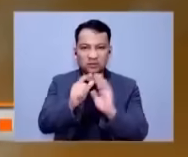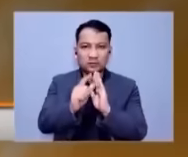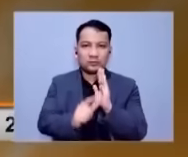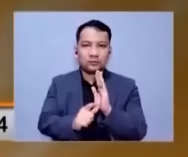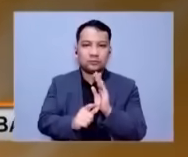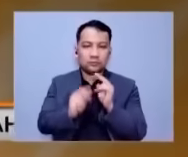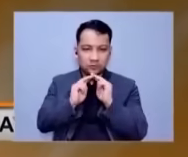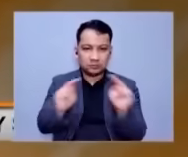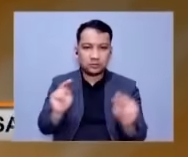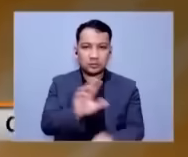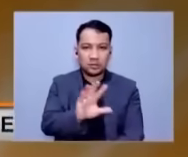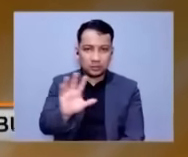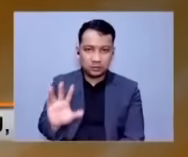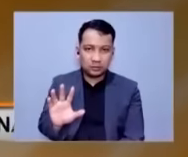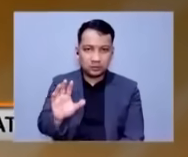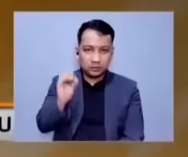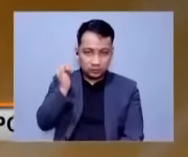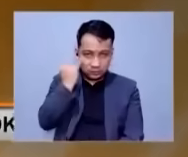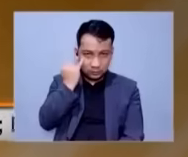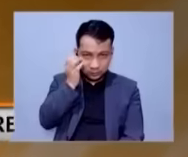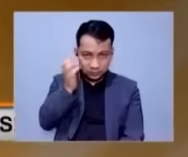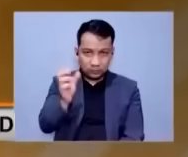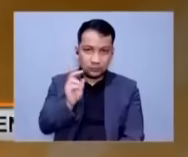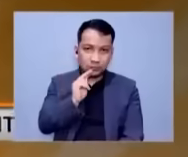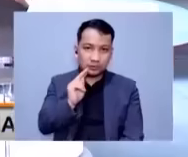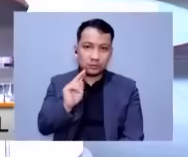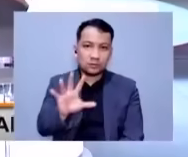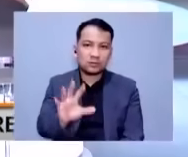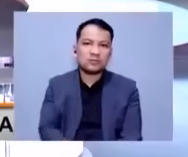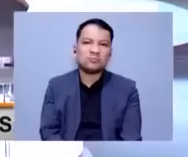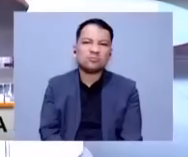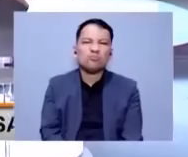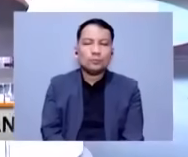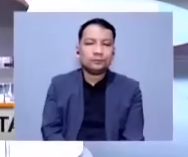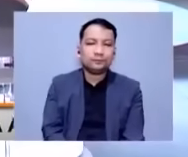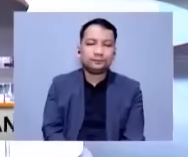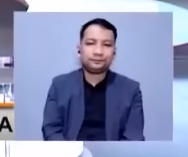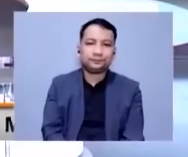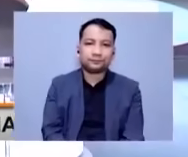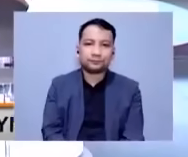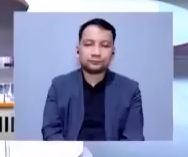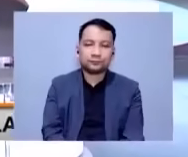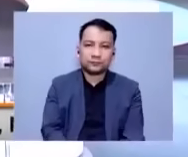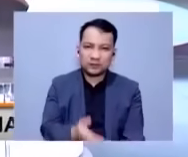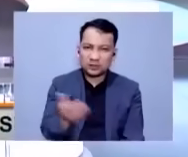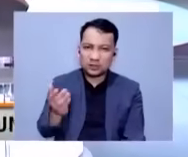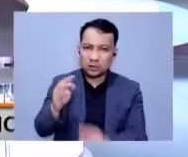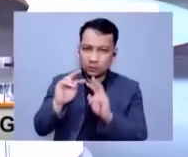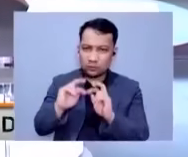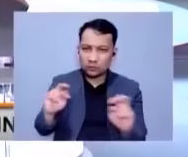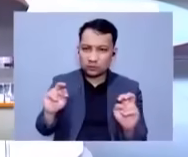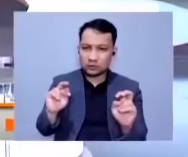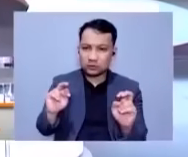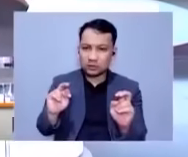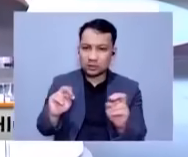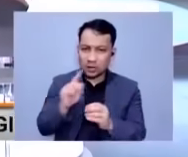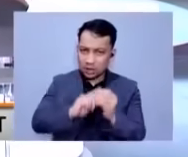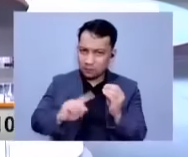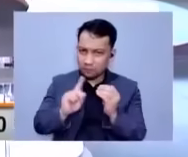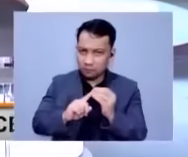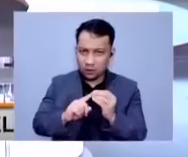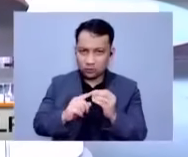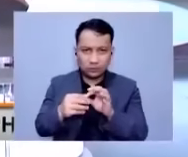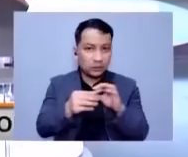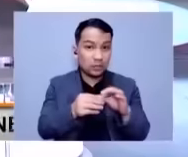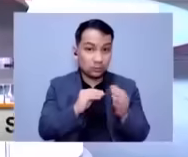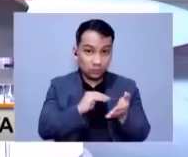sa frontline, JC Cosico, News 5. Gustong paimbestigahan sa Senado ang maraming sabwatan ng ilang doktor